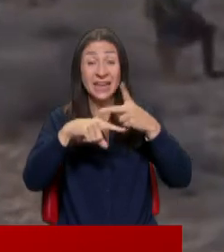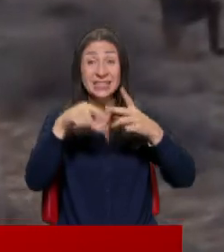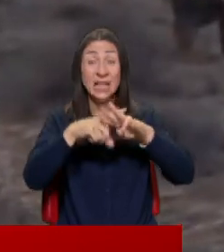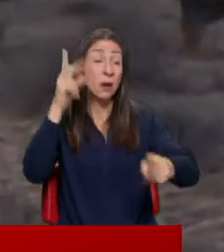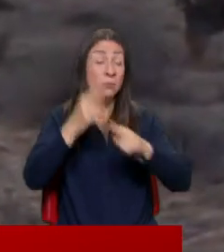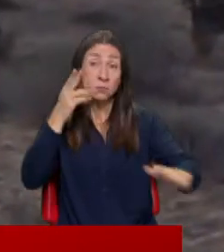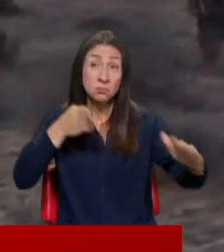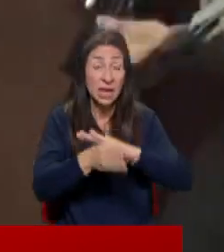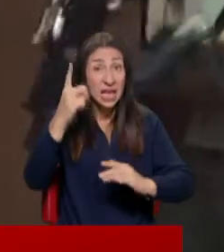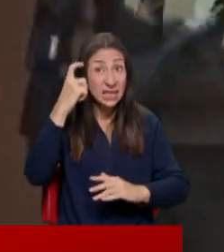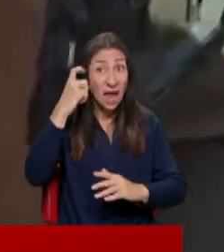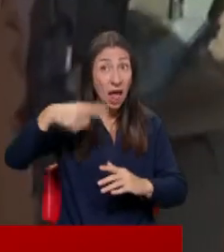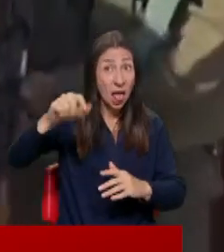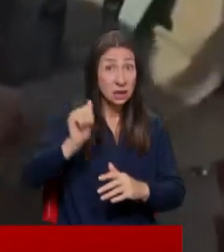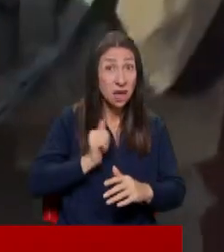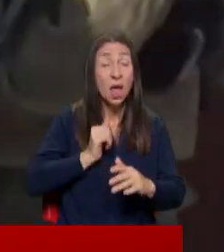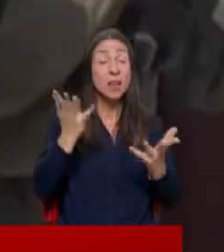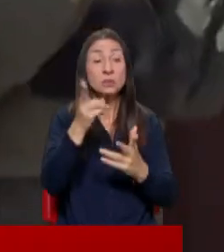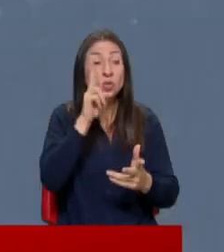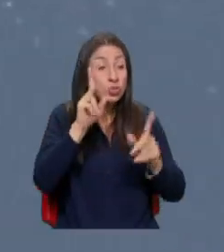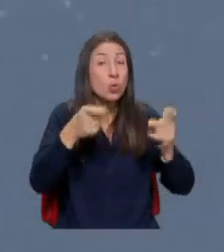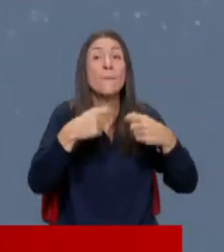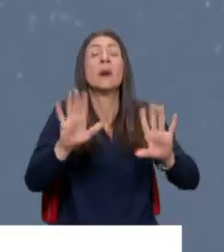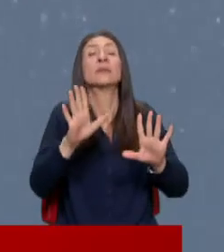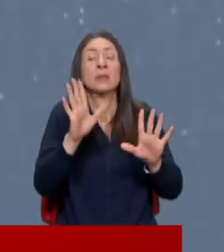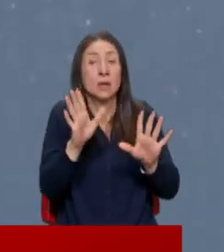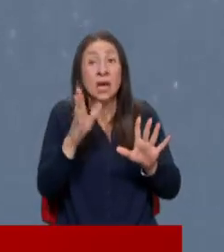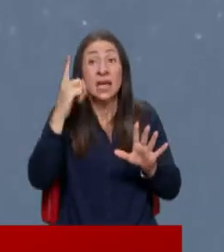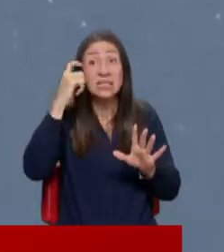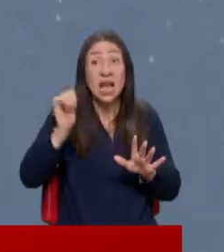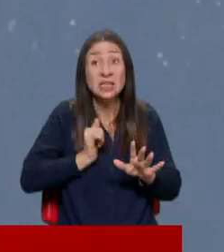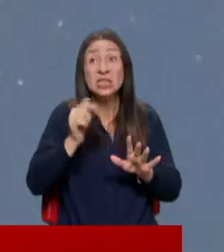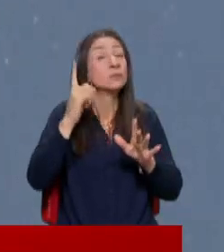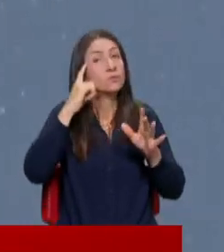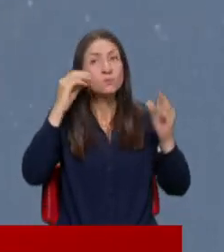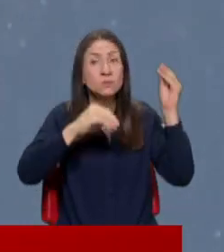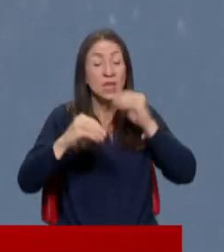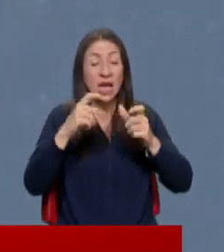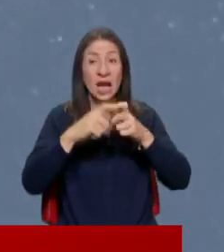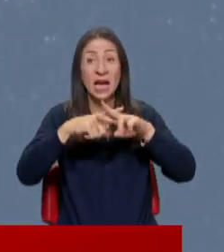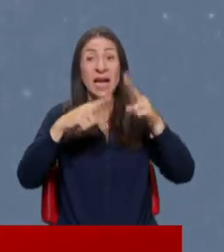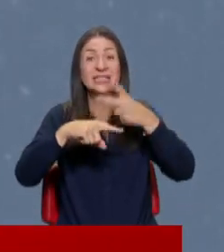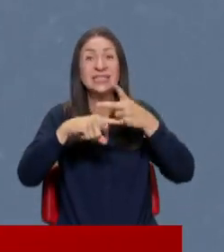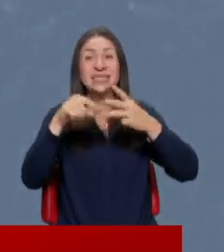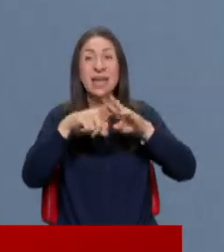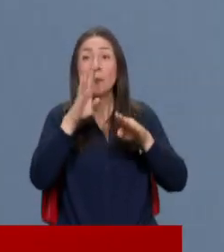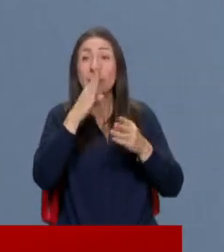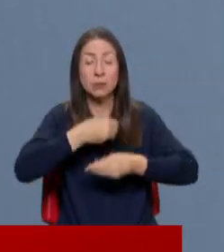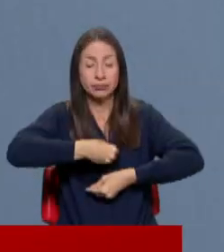baskınlar düzenleyen İsrail güçleri henüz bir sonuç alamadı. İsrail ordusu çareyi Gazze'ye broşür atmakta